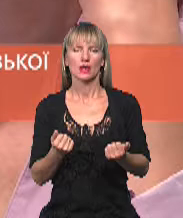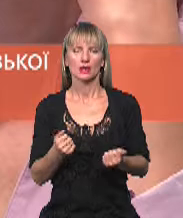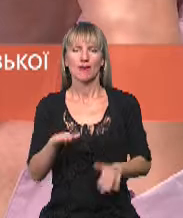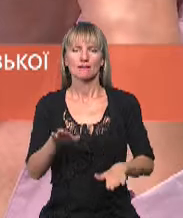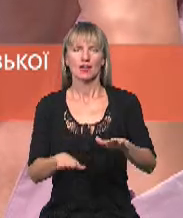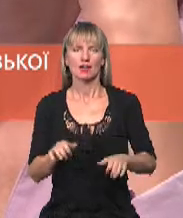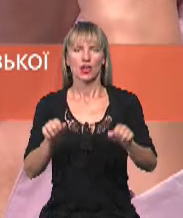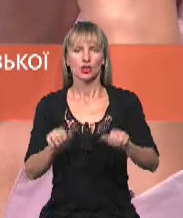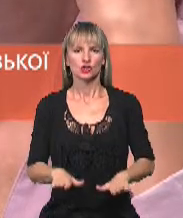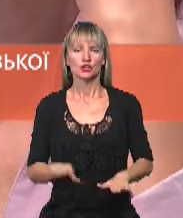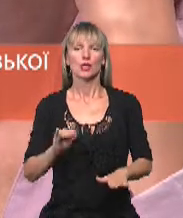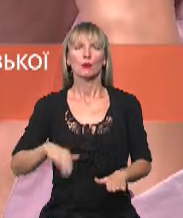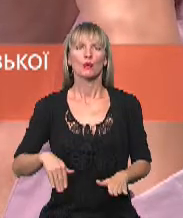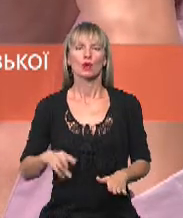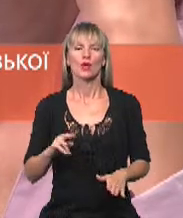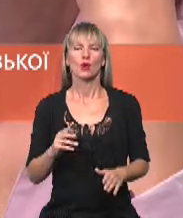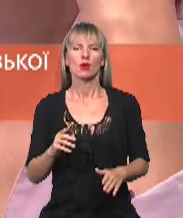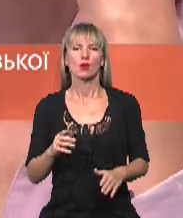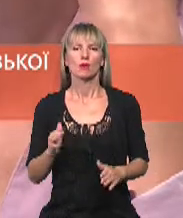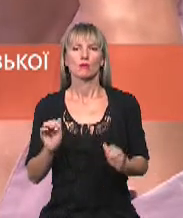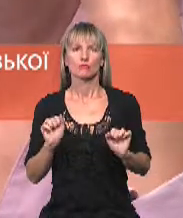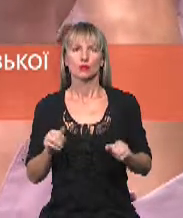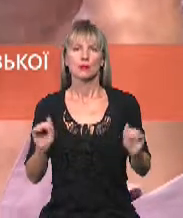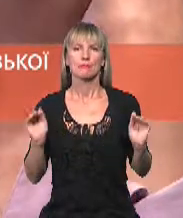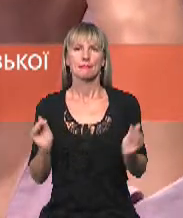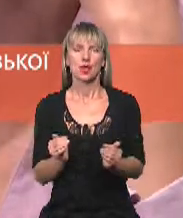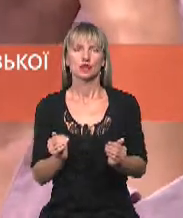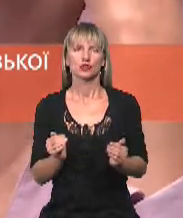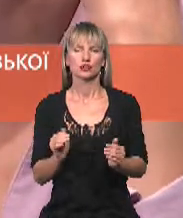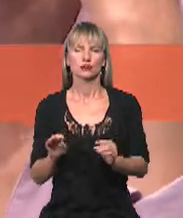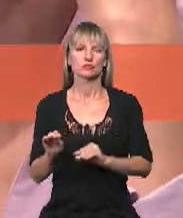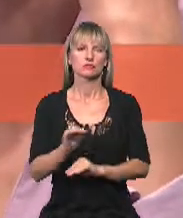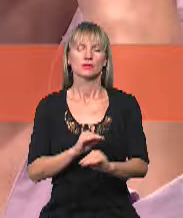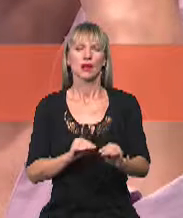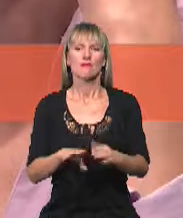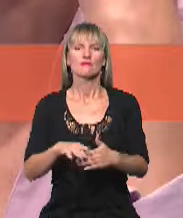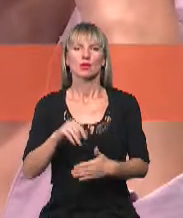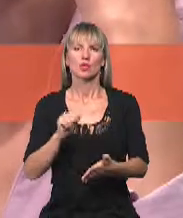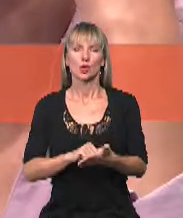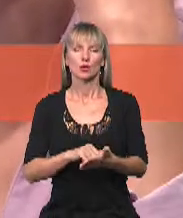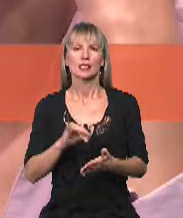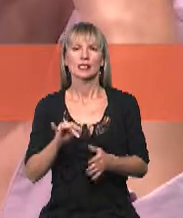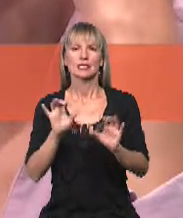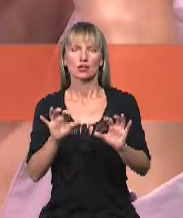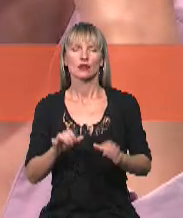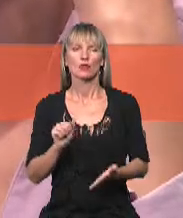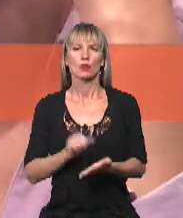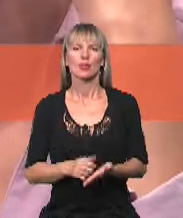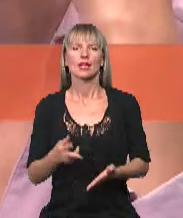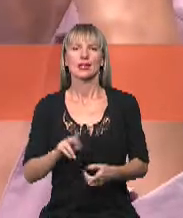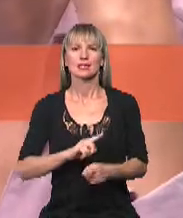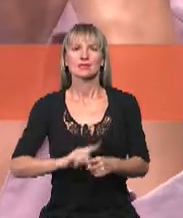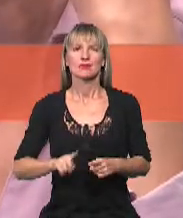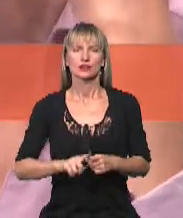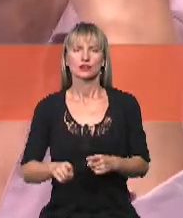рішення і потім якомога менше підлаштовувати виборчу документацію і законодавчу документацію для